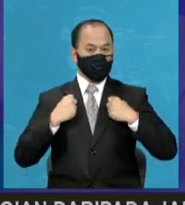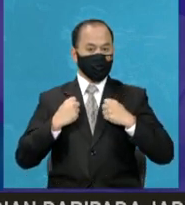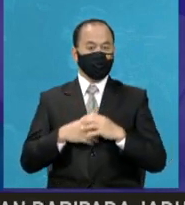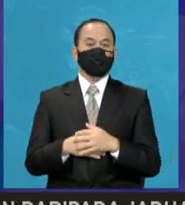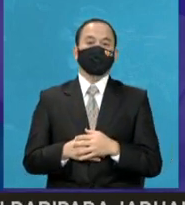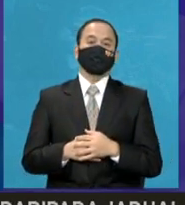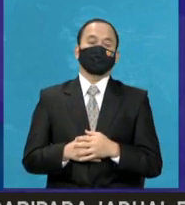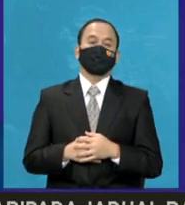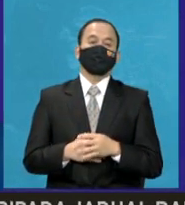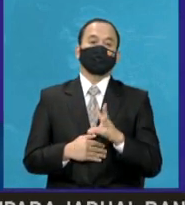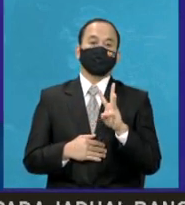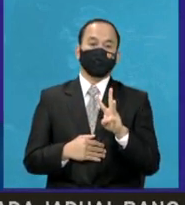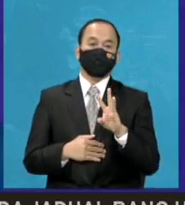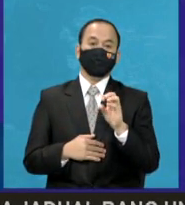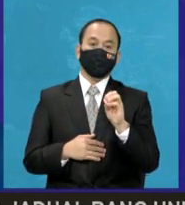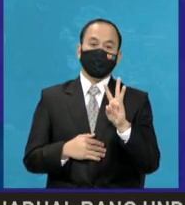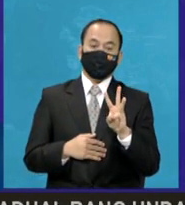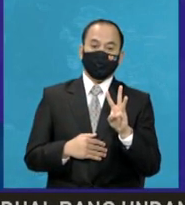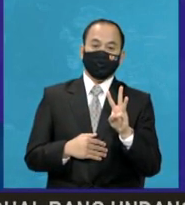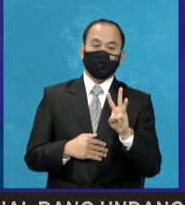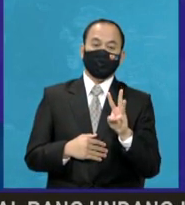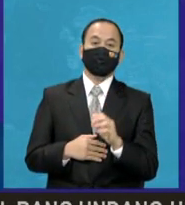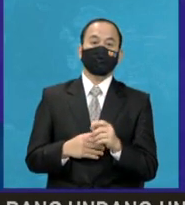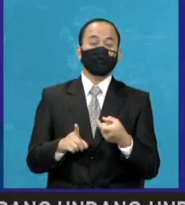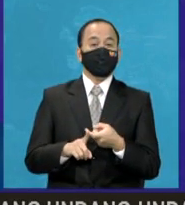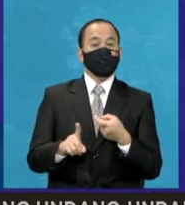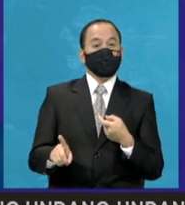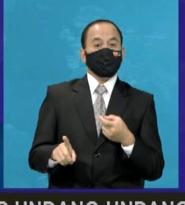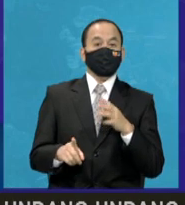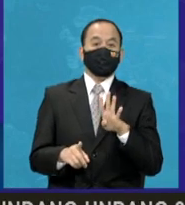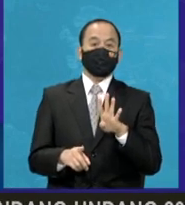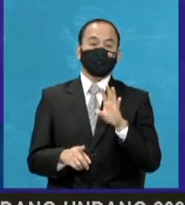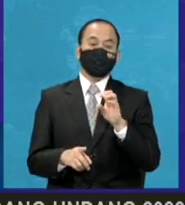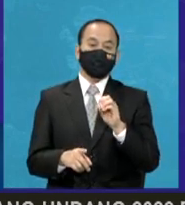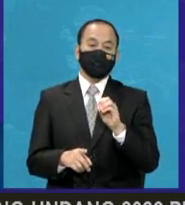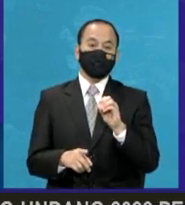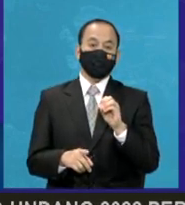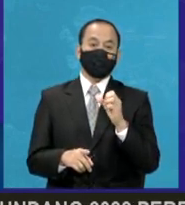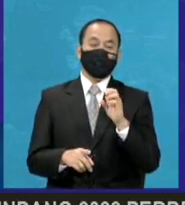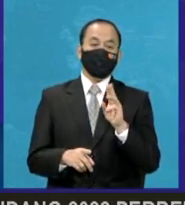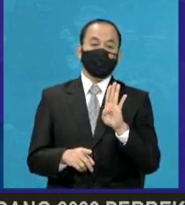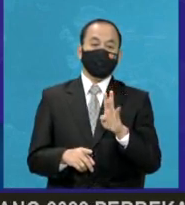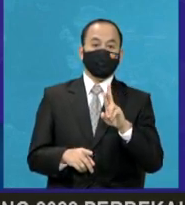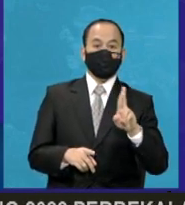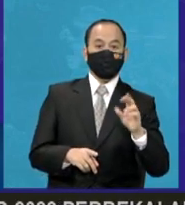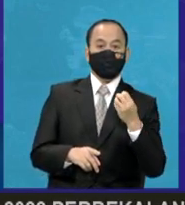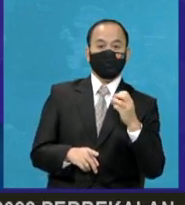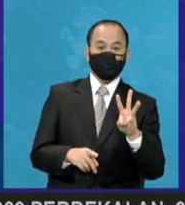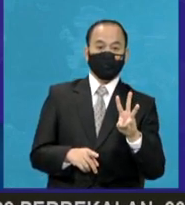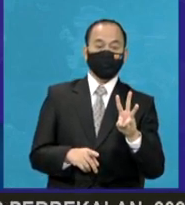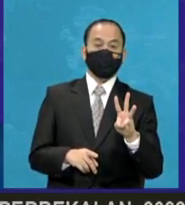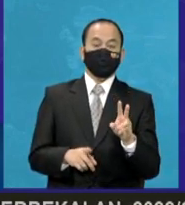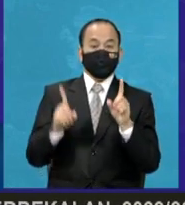manakala 600 06 adalah dari 4000 10 16